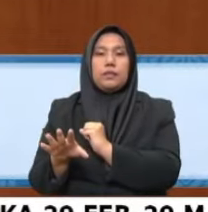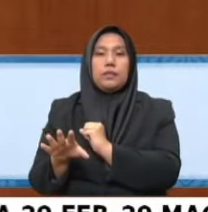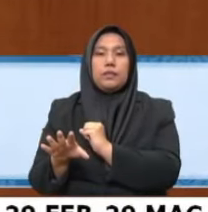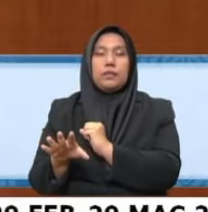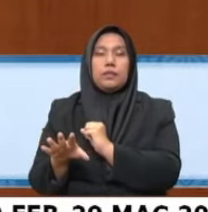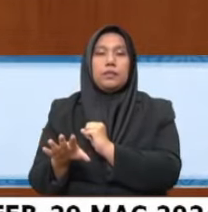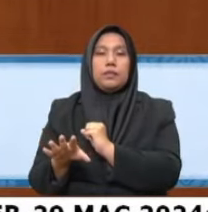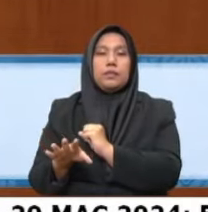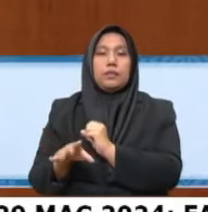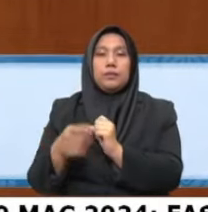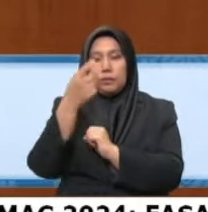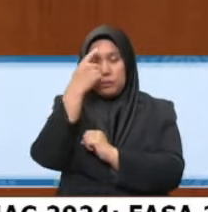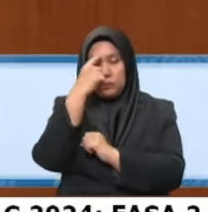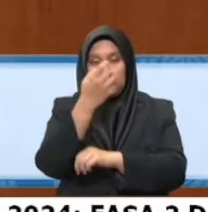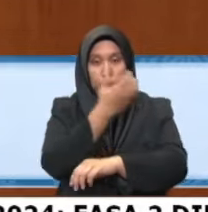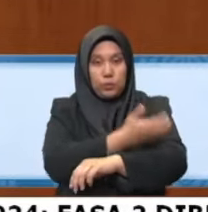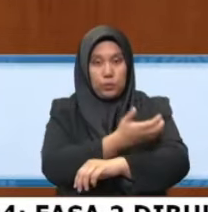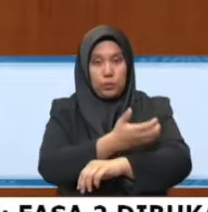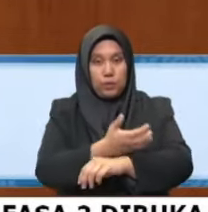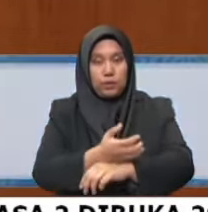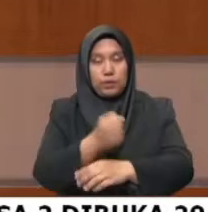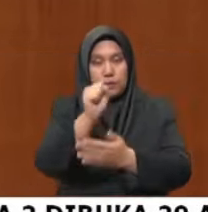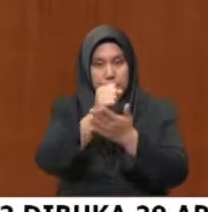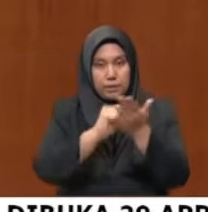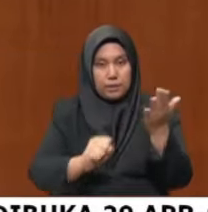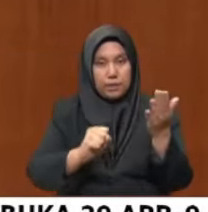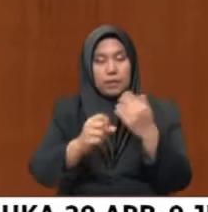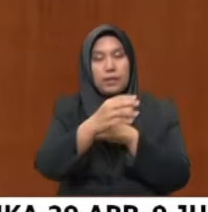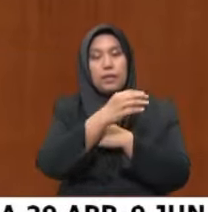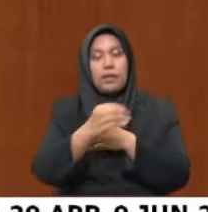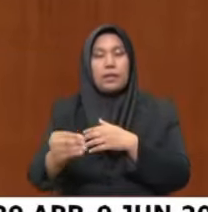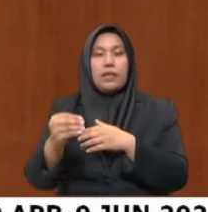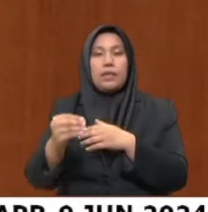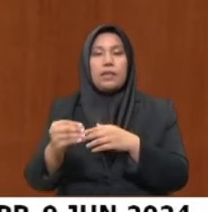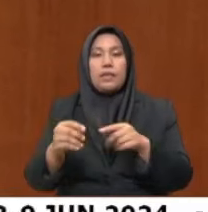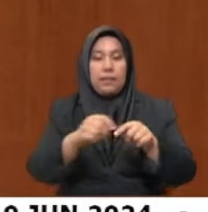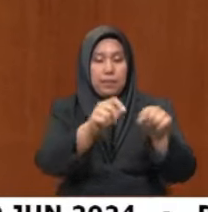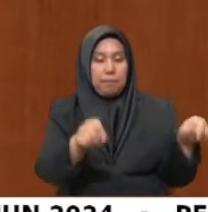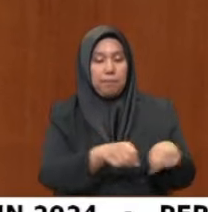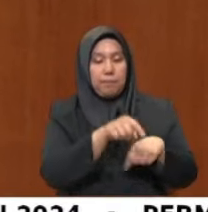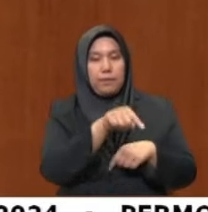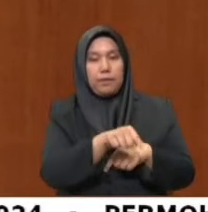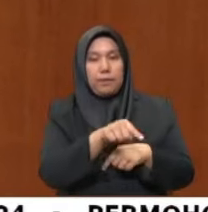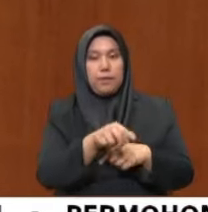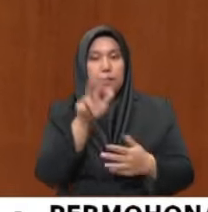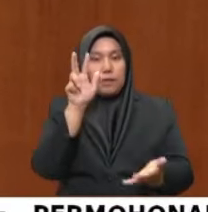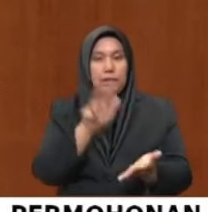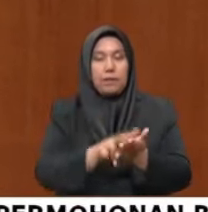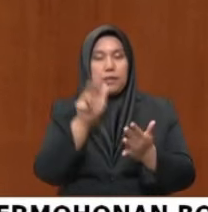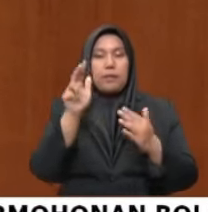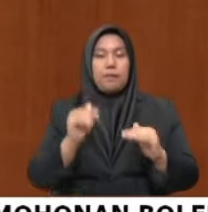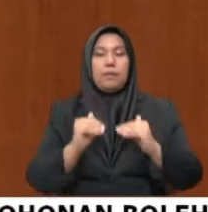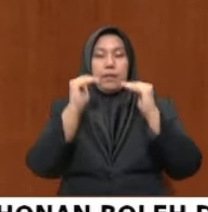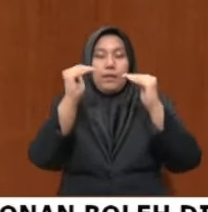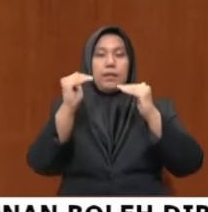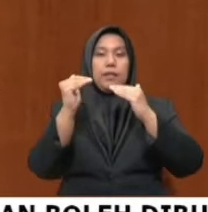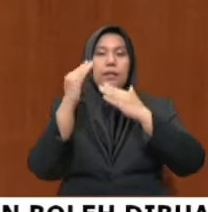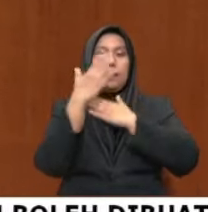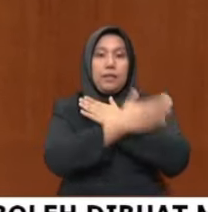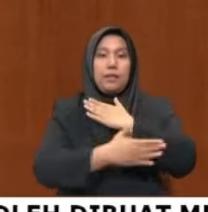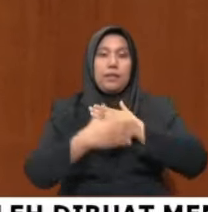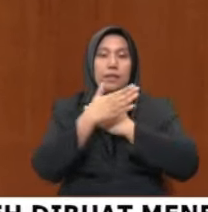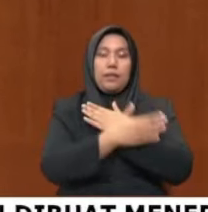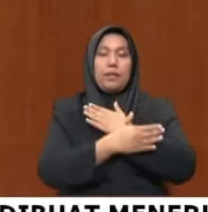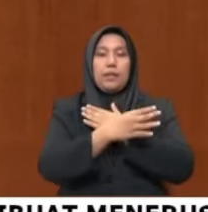unsur-unsur warisan baik seni budaya maupun tapak warisan itu sama ada yang diwartakan di peringkat negara maupun yang diperakui